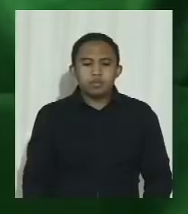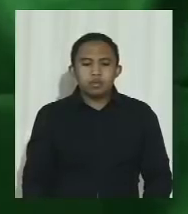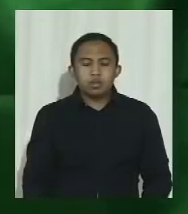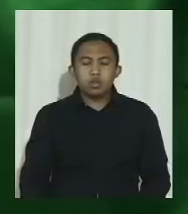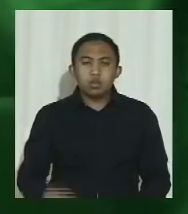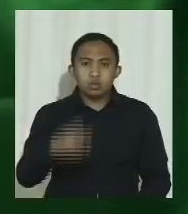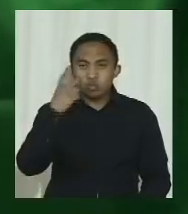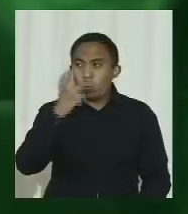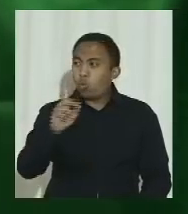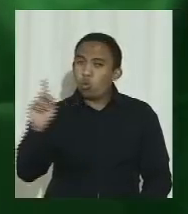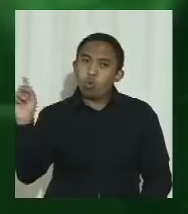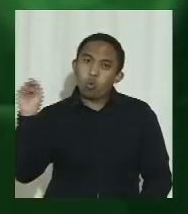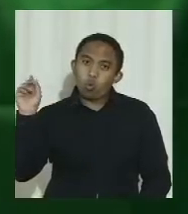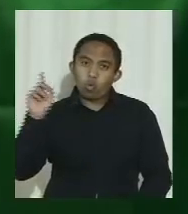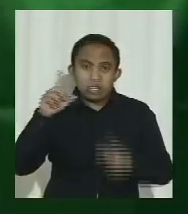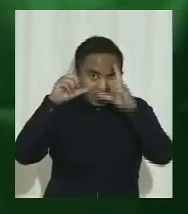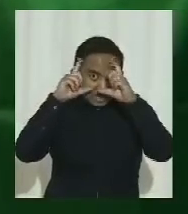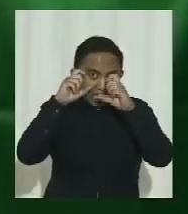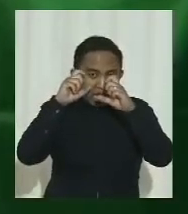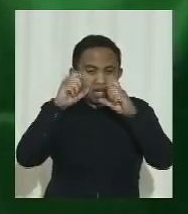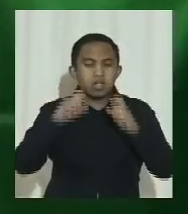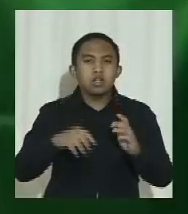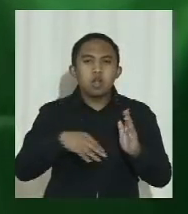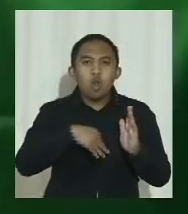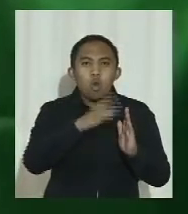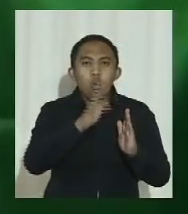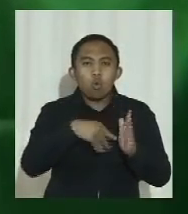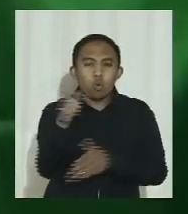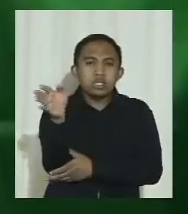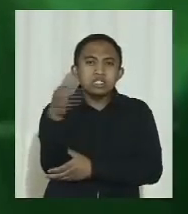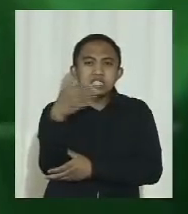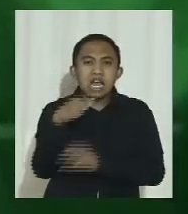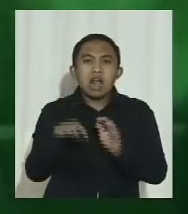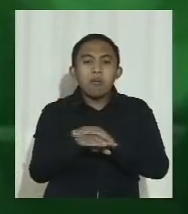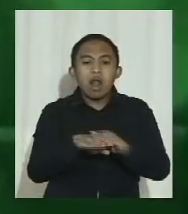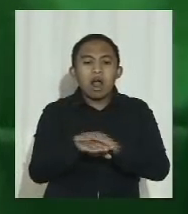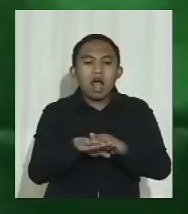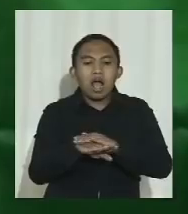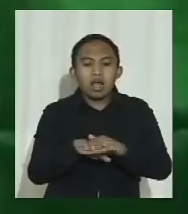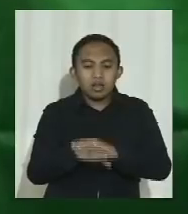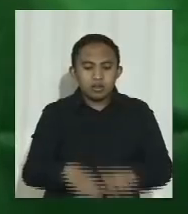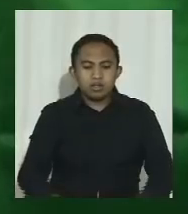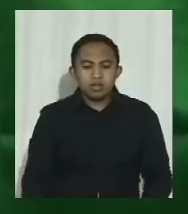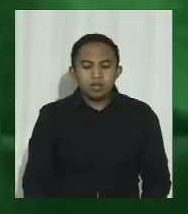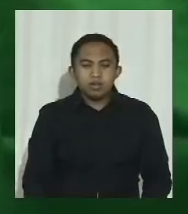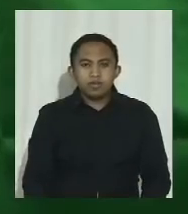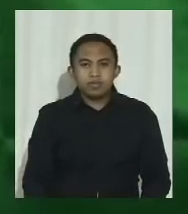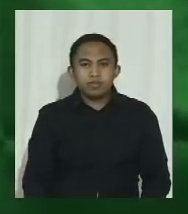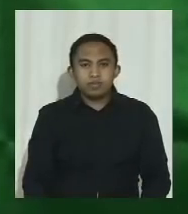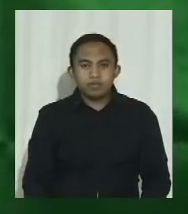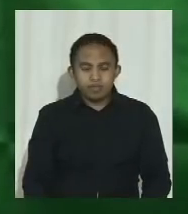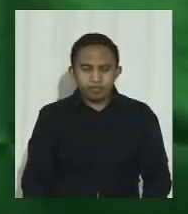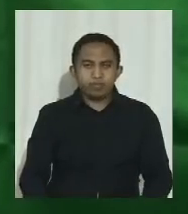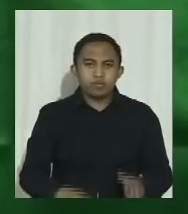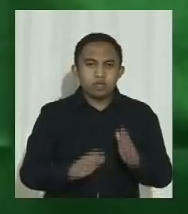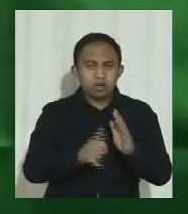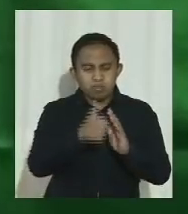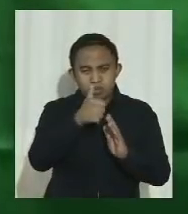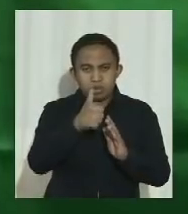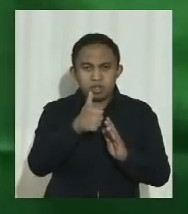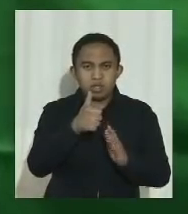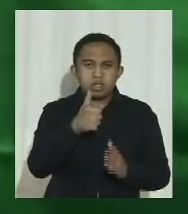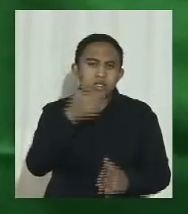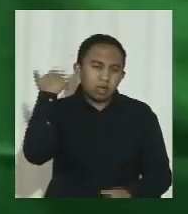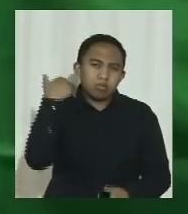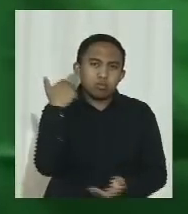izao hitantsika amin'ny sary izao, ny endrika sy ny loko ny sainam-pirenena malagasy. Raha ny fehinkevitra lany tamin'ny filankevitry ny ministra ny